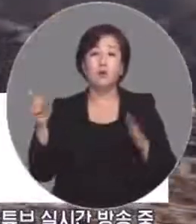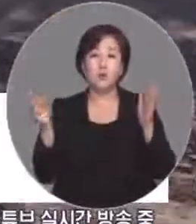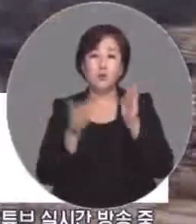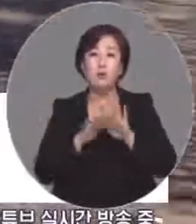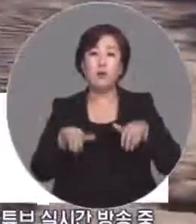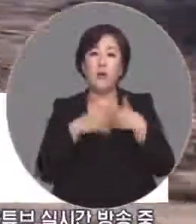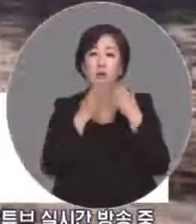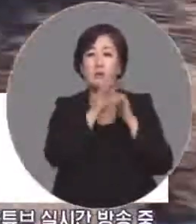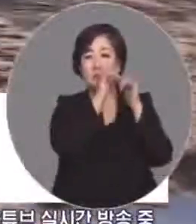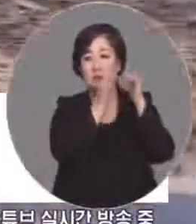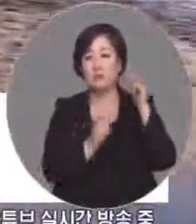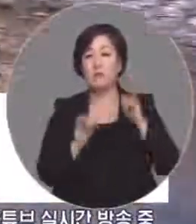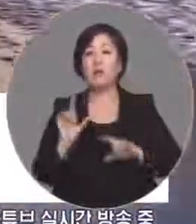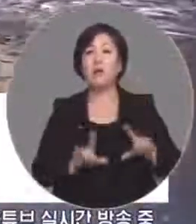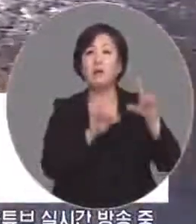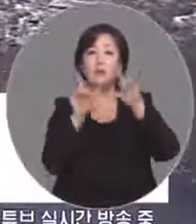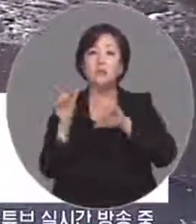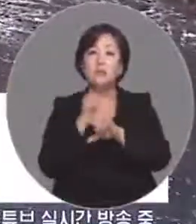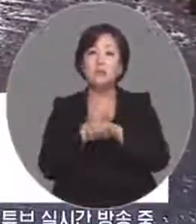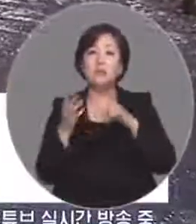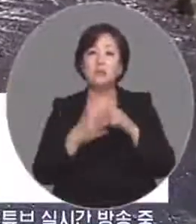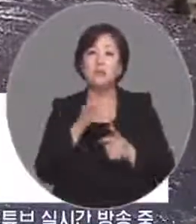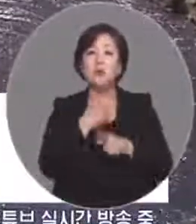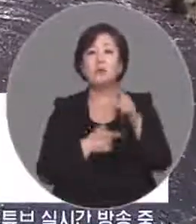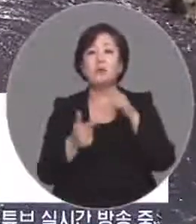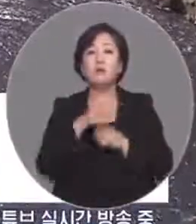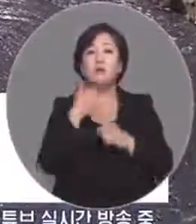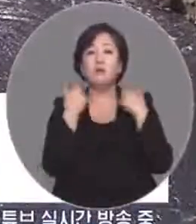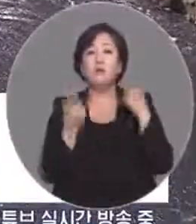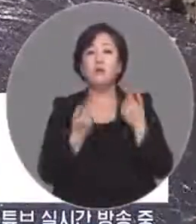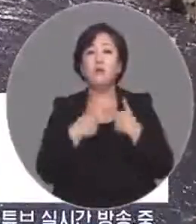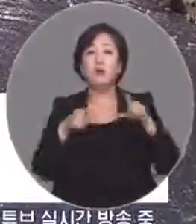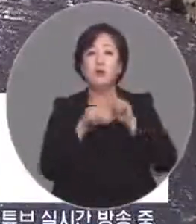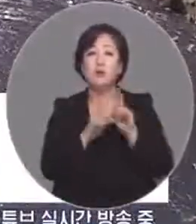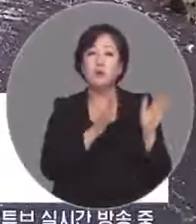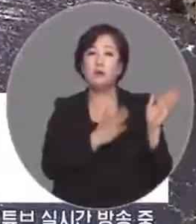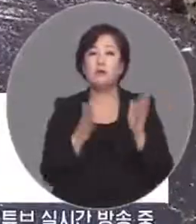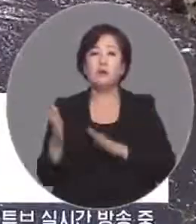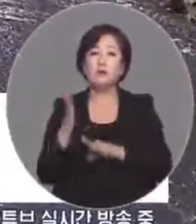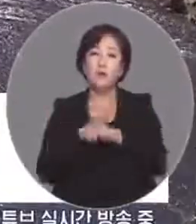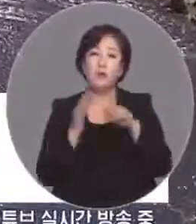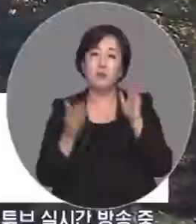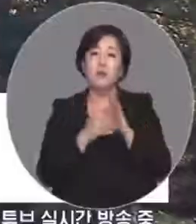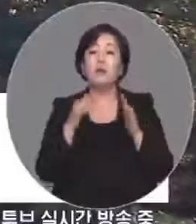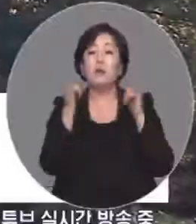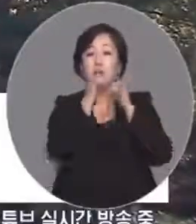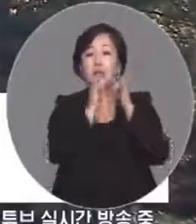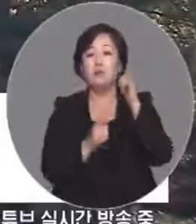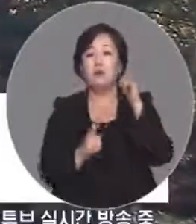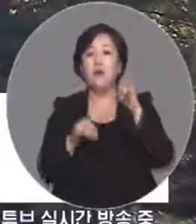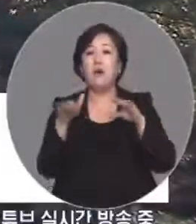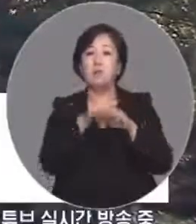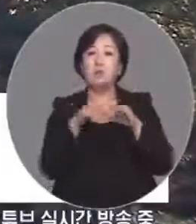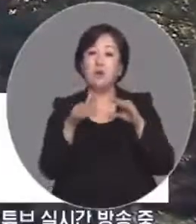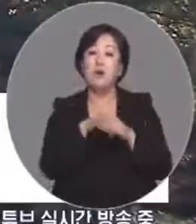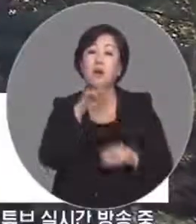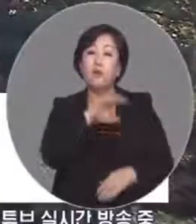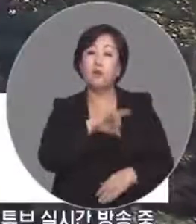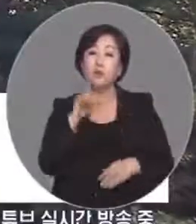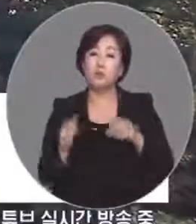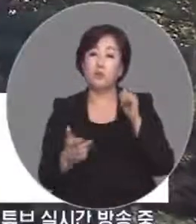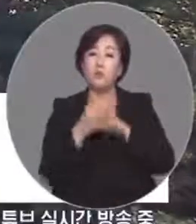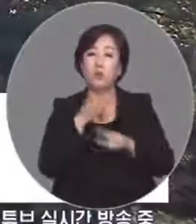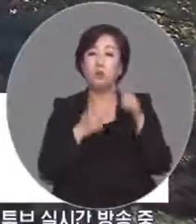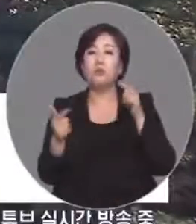이어지는 선조들의 생활과 유람 문화까지 알려줘 역사 문화적 경관으로 가치가 높다며 명승 지정 예고의